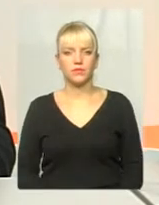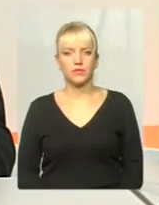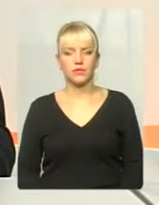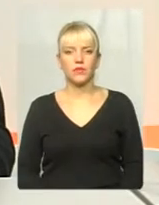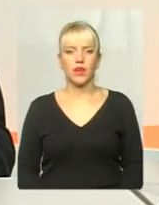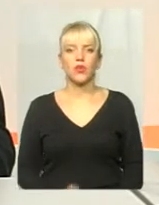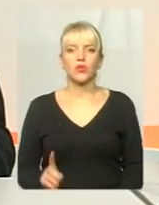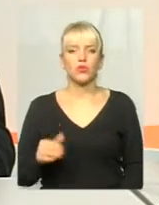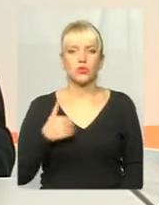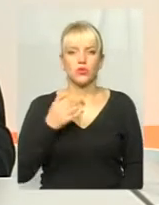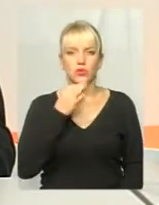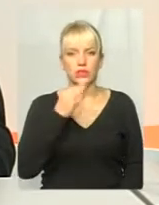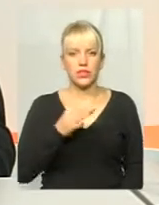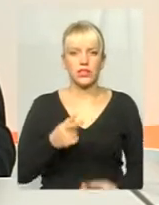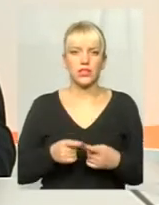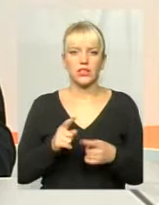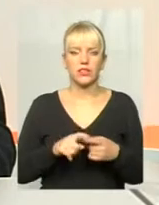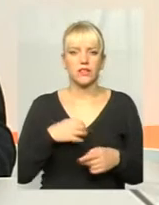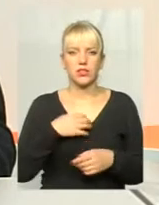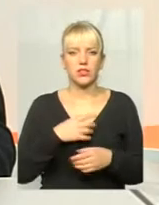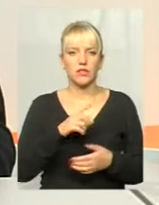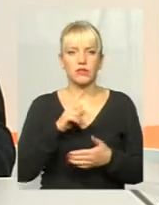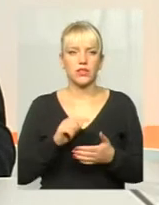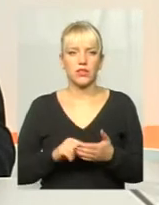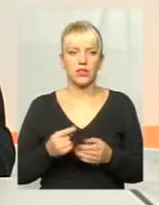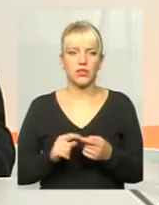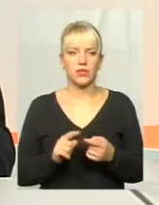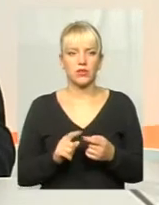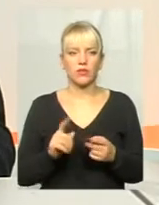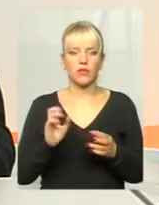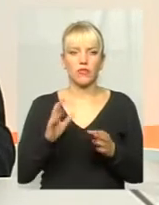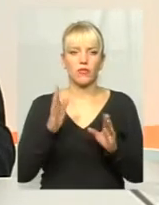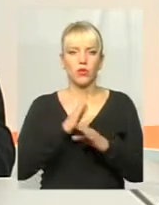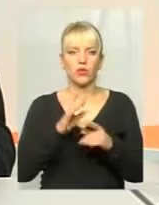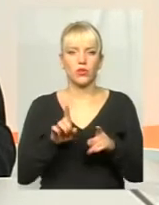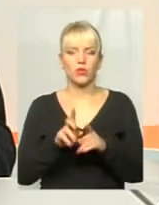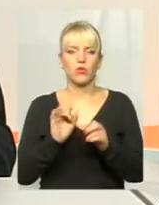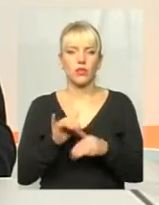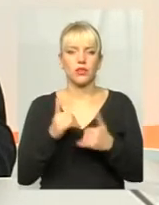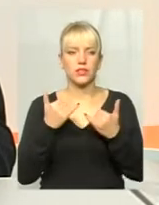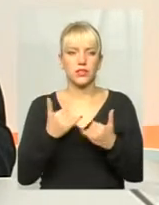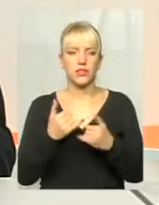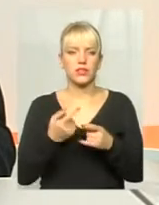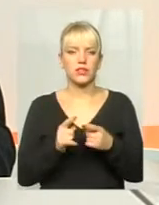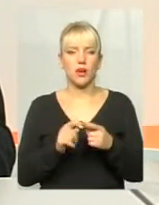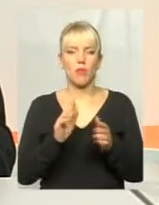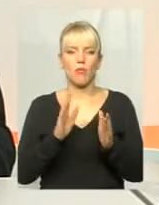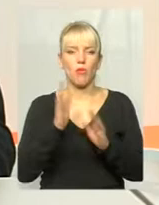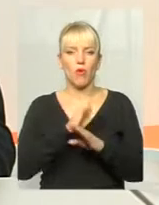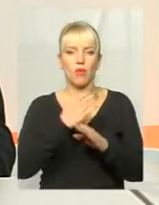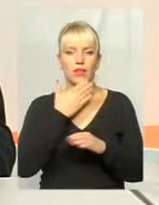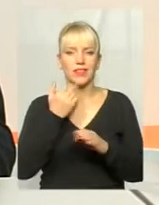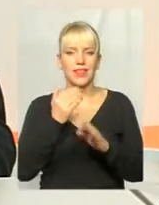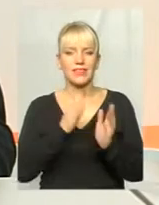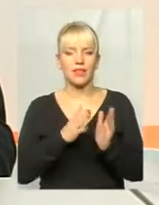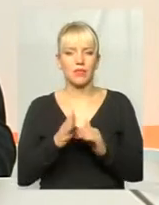Що хочу сказати? Це дуже важливе питання, тим більше от в погоду таку, як зараз. Ця погода нестабільна. Тяга,